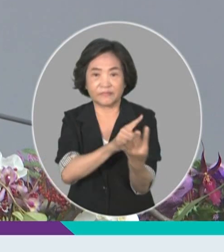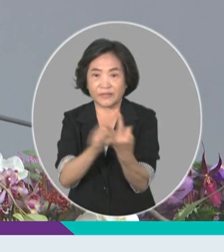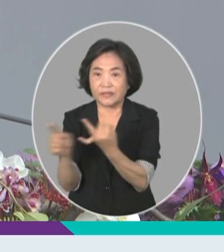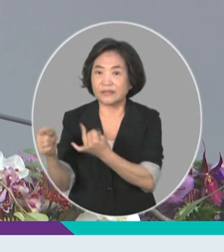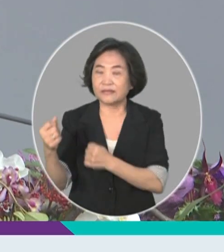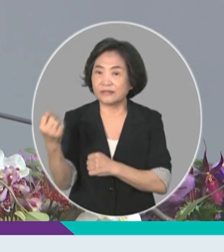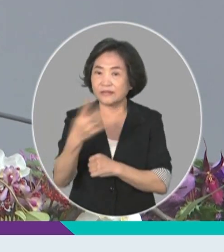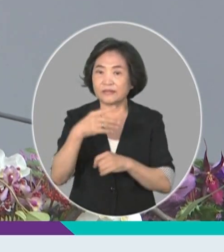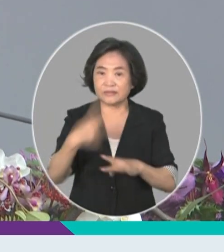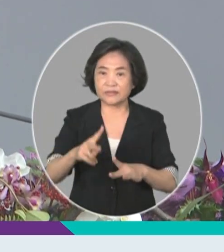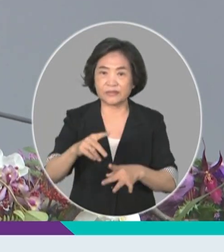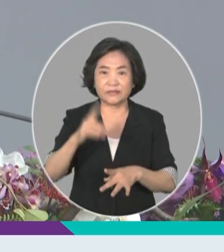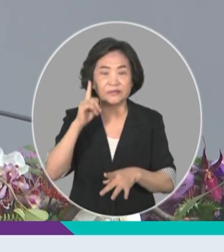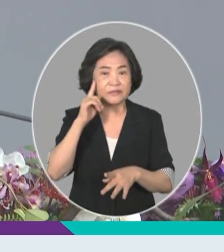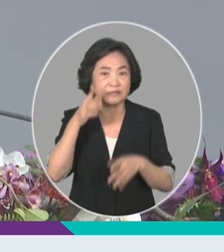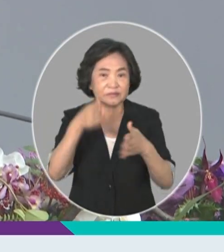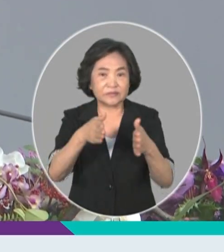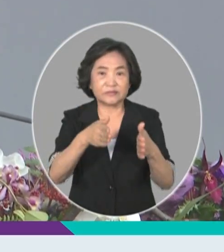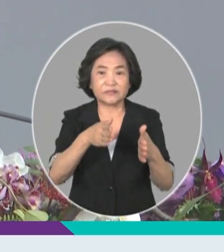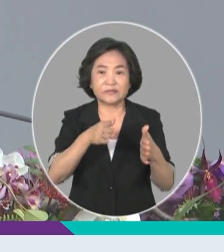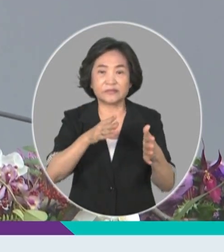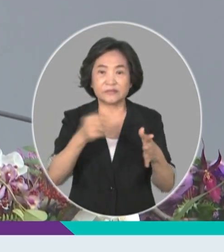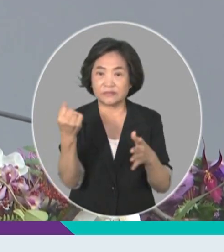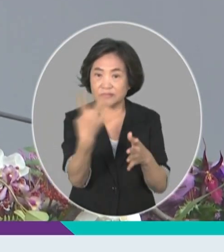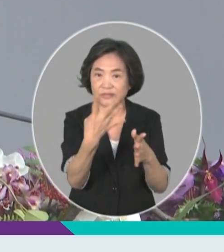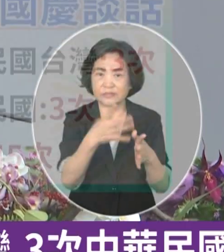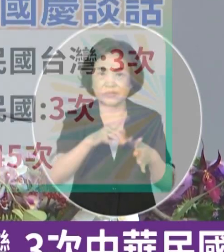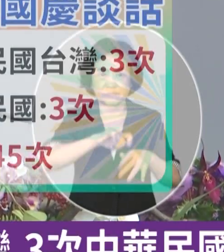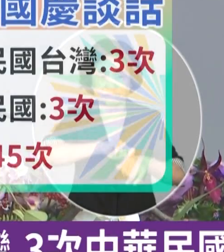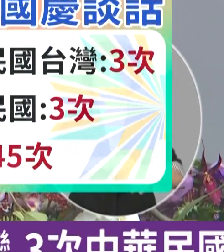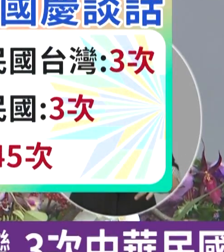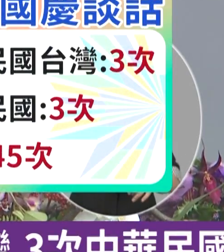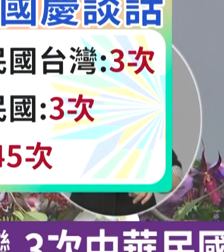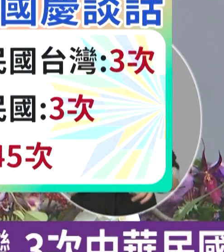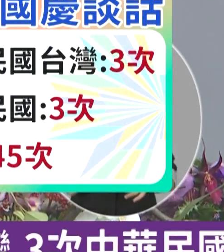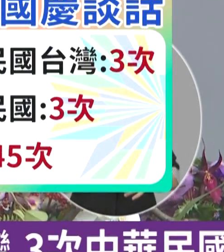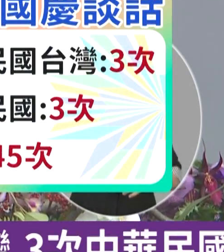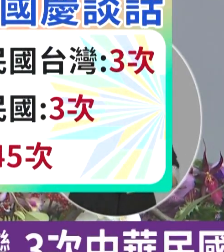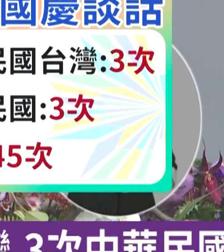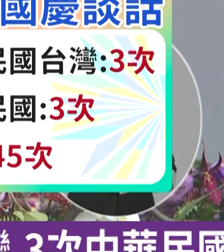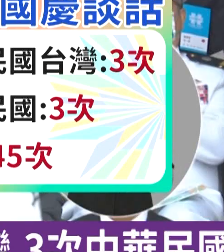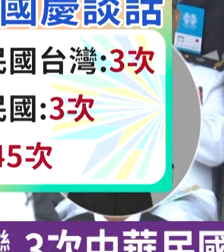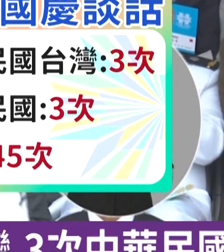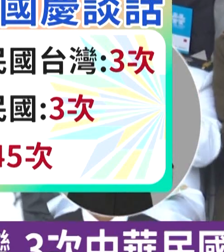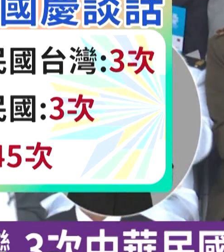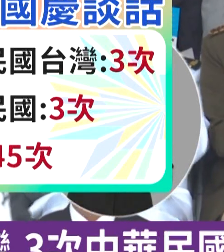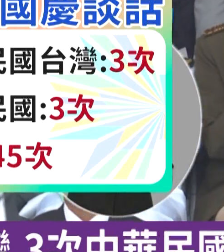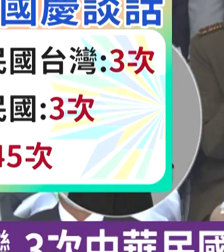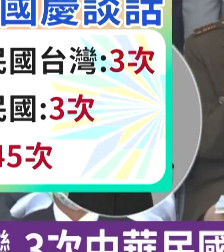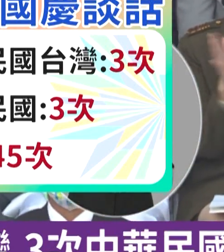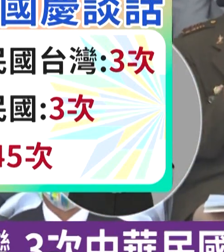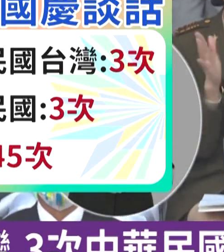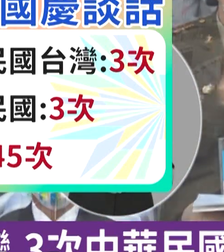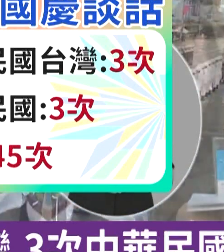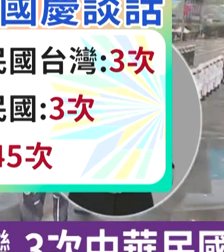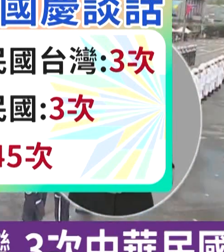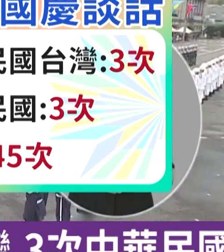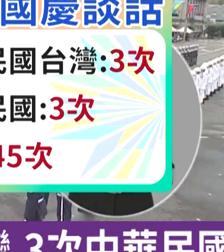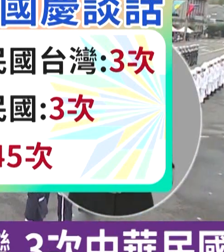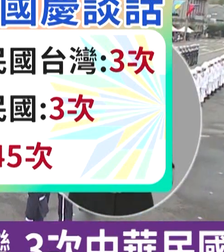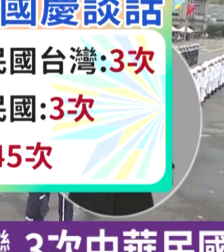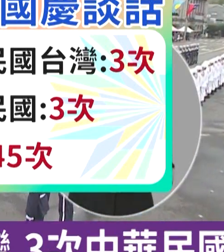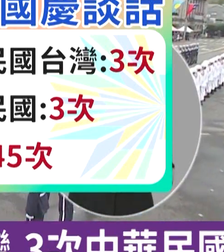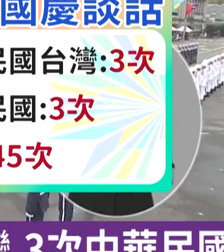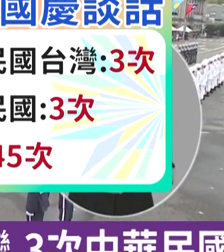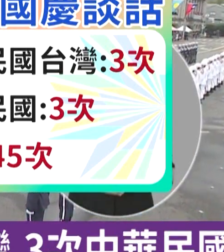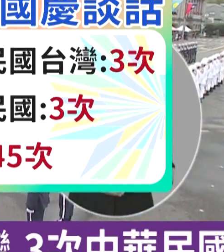造更坚实的四大韧性。 今年国庆演说，总统提到三次中华民国台湾、三次中